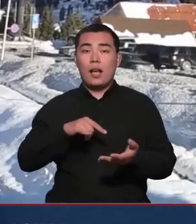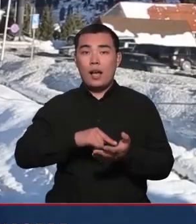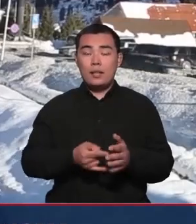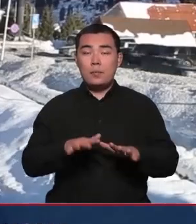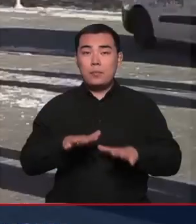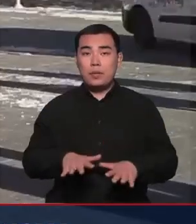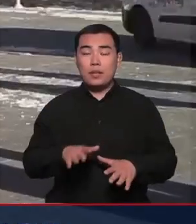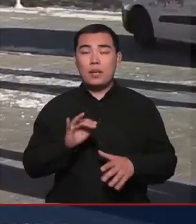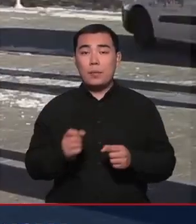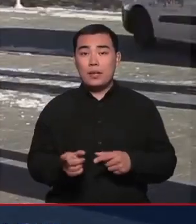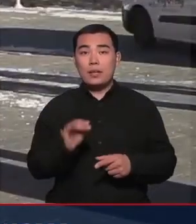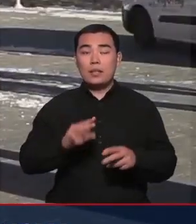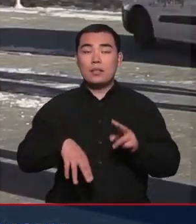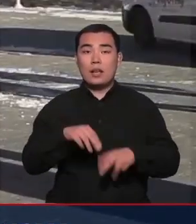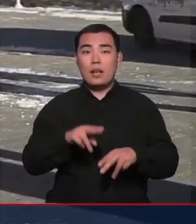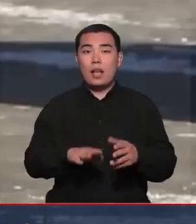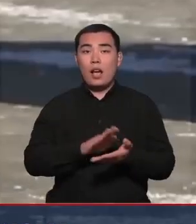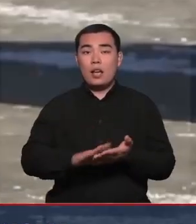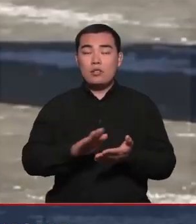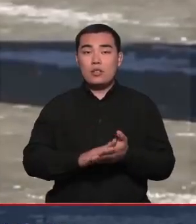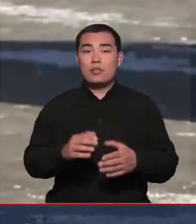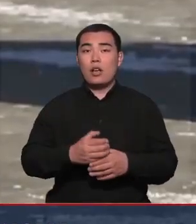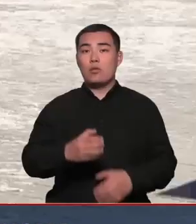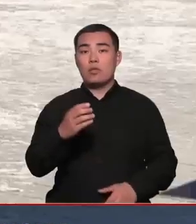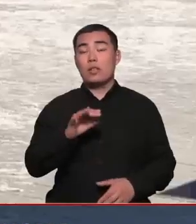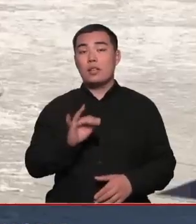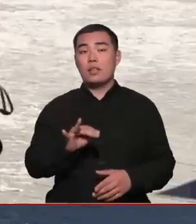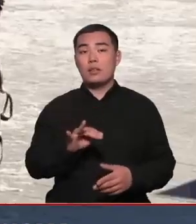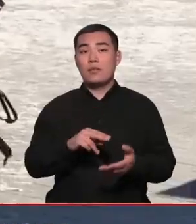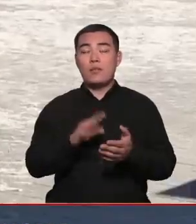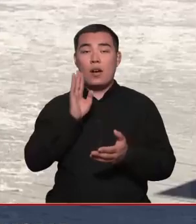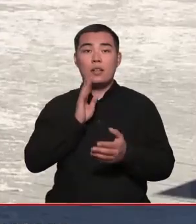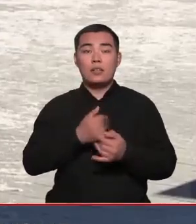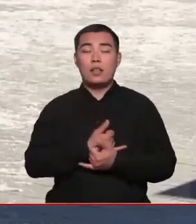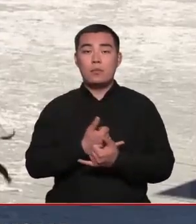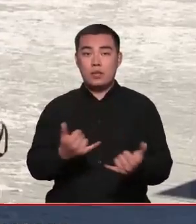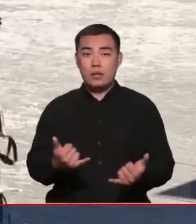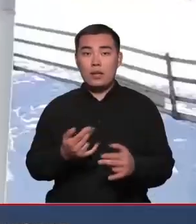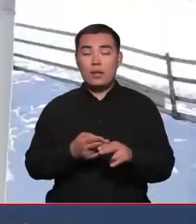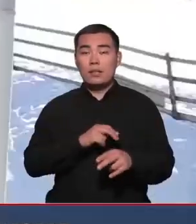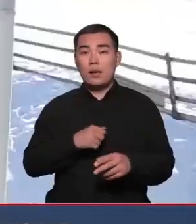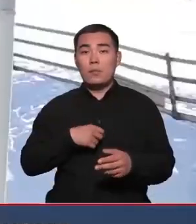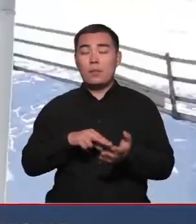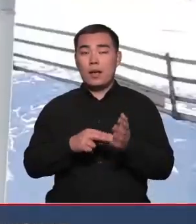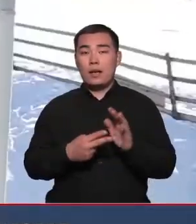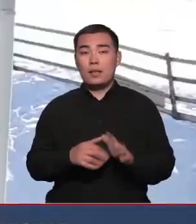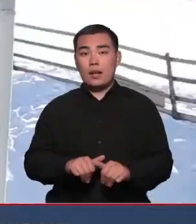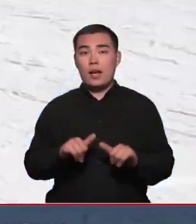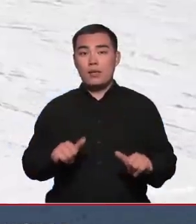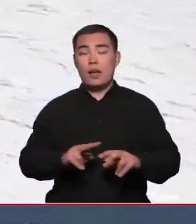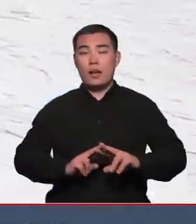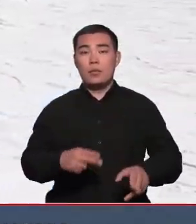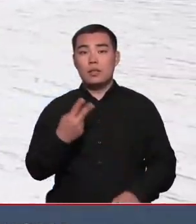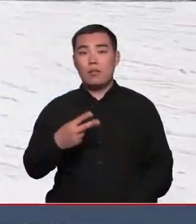канализационных систем, а также строительстве очистных сооружений и систем водоснабжения. Имеющийся план по развитию